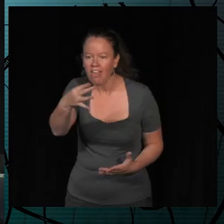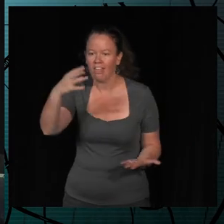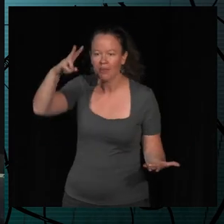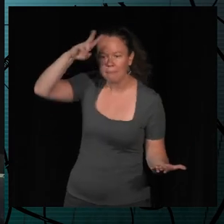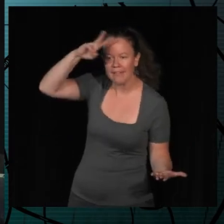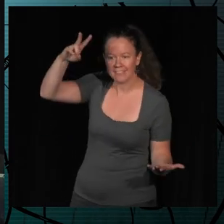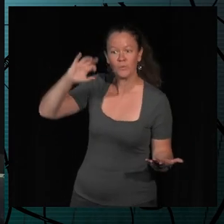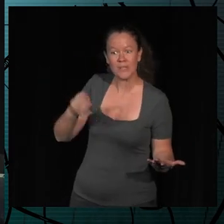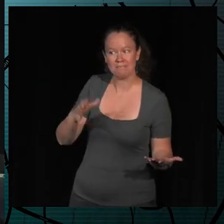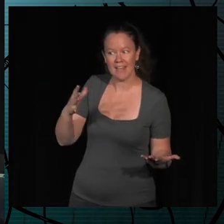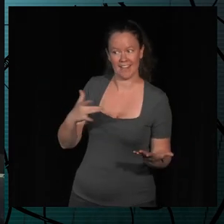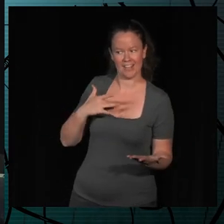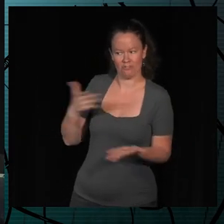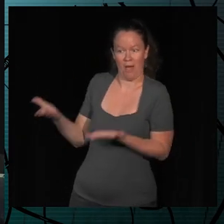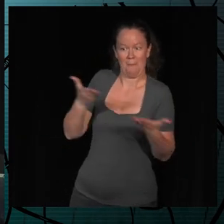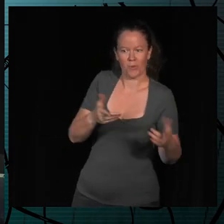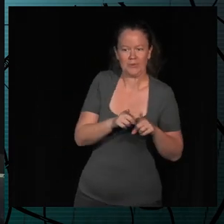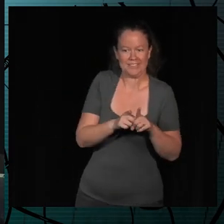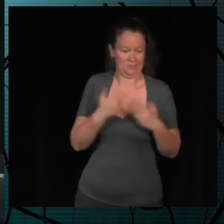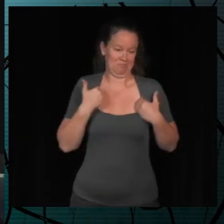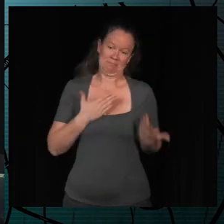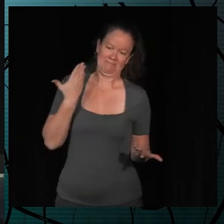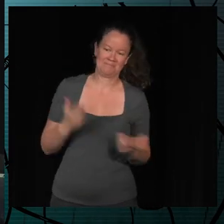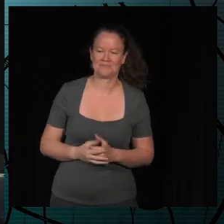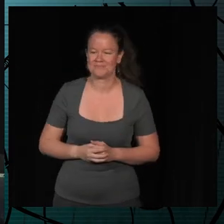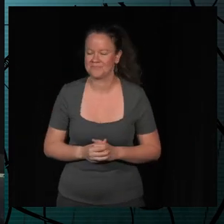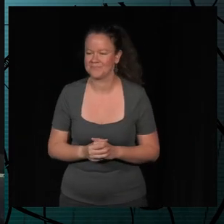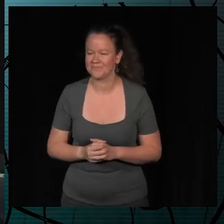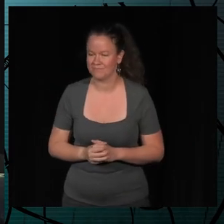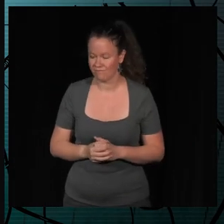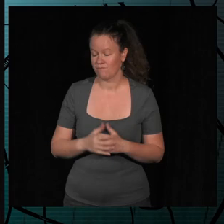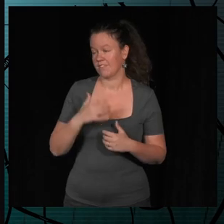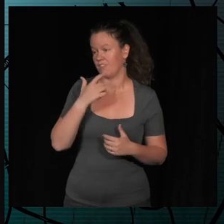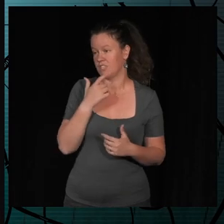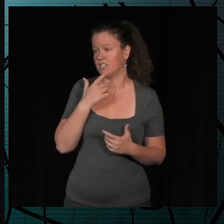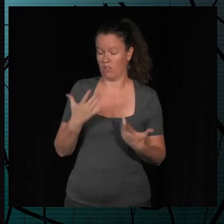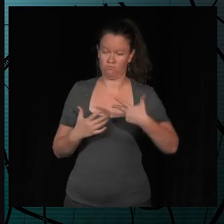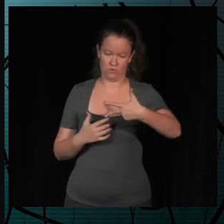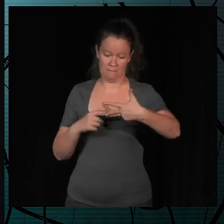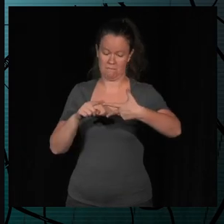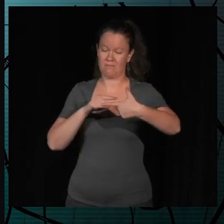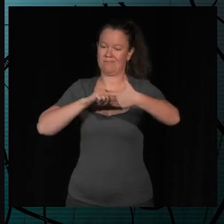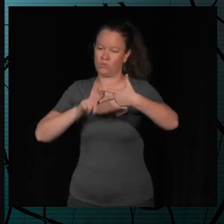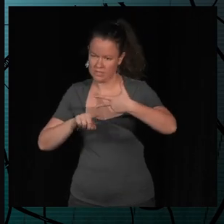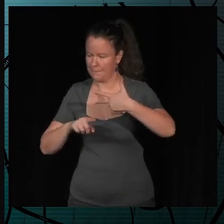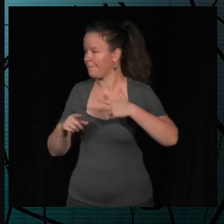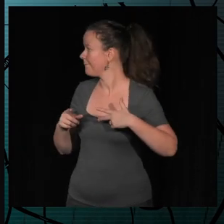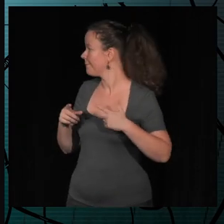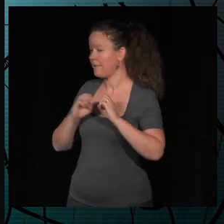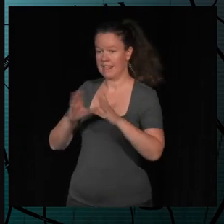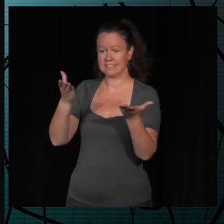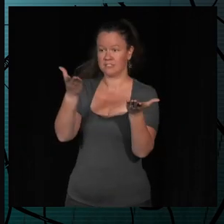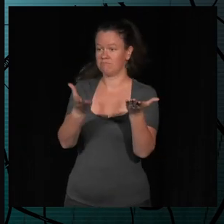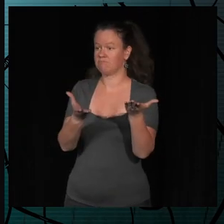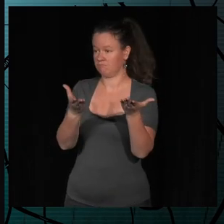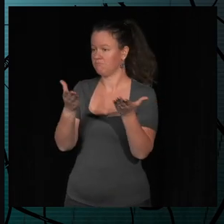utile à la discussion enfin on verra vous nous le direz et donc le le le dernier temps on quittera la scène et on laissera la place